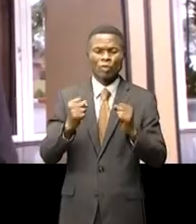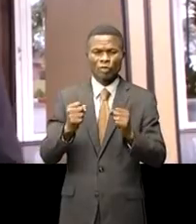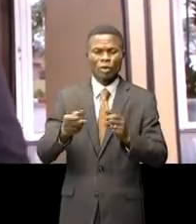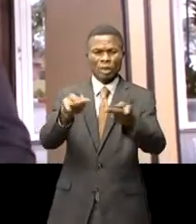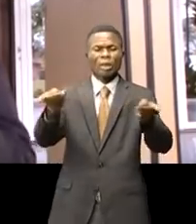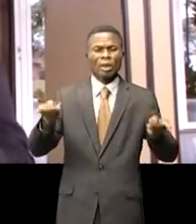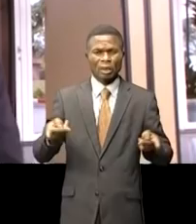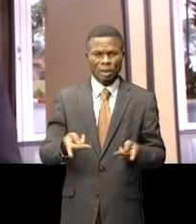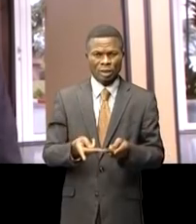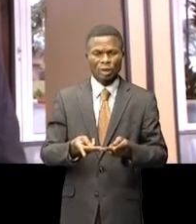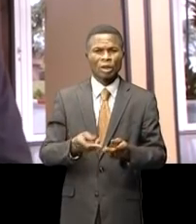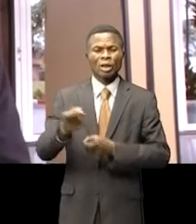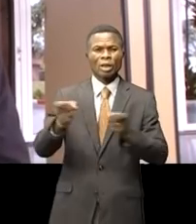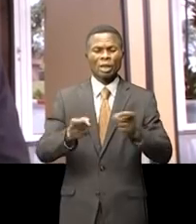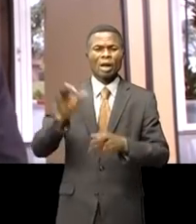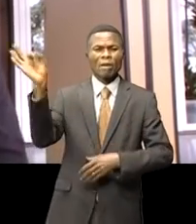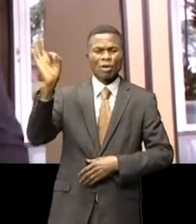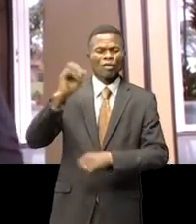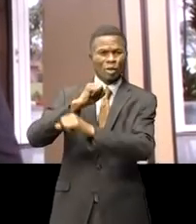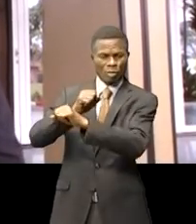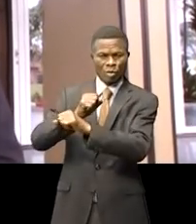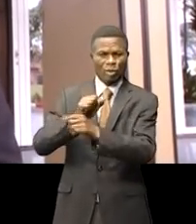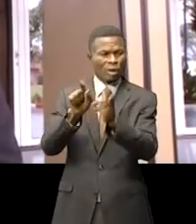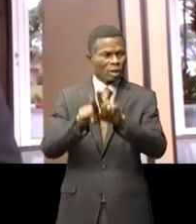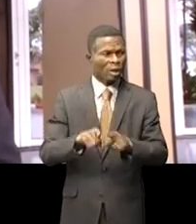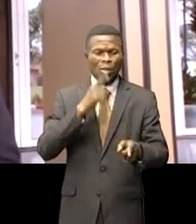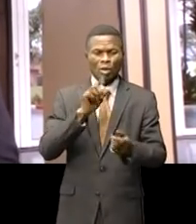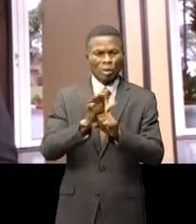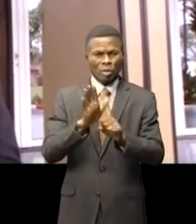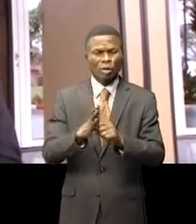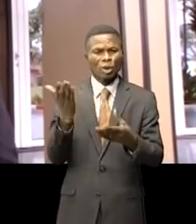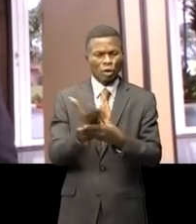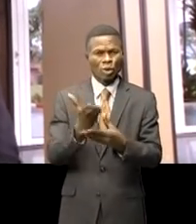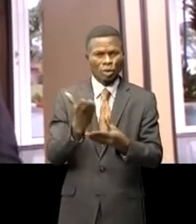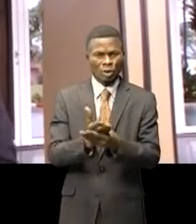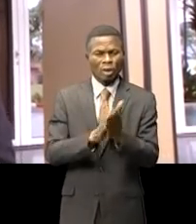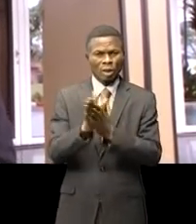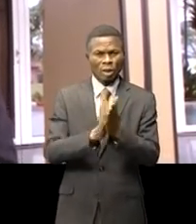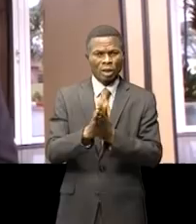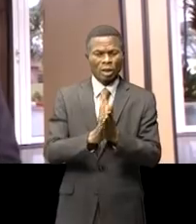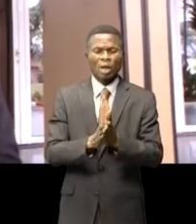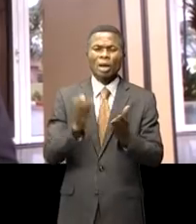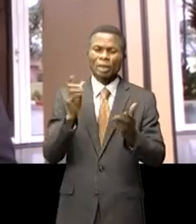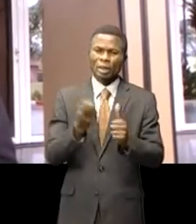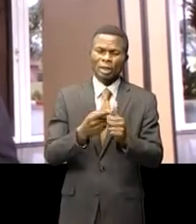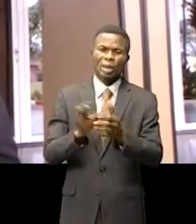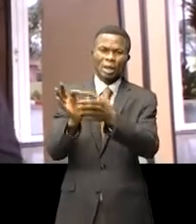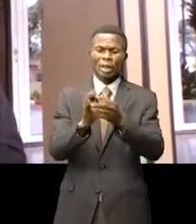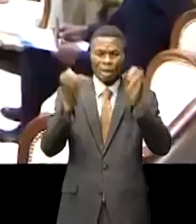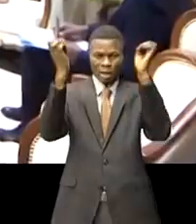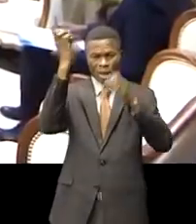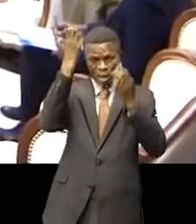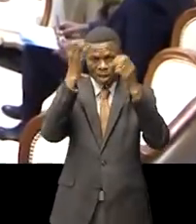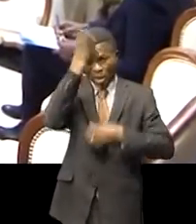à la gestion de la forêt et puis nous avons parlé d'un certain nombre de dossiers qui intéressent à la fois l'union européenne